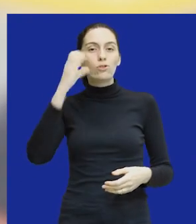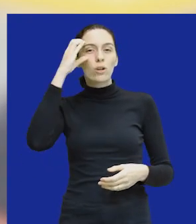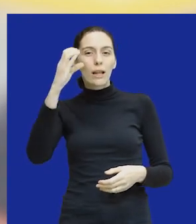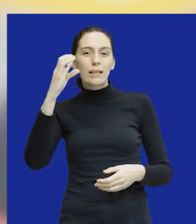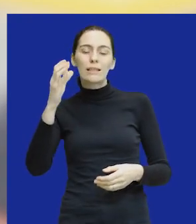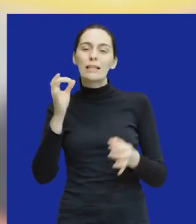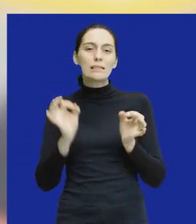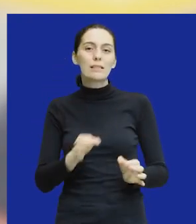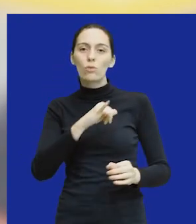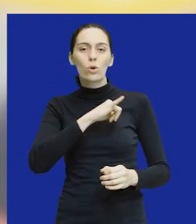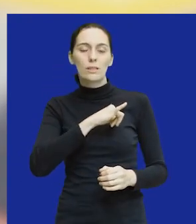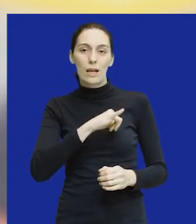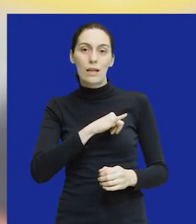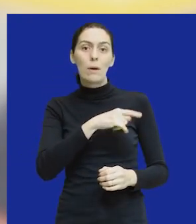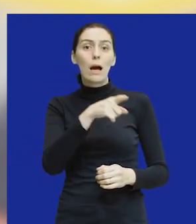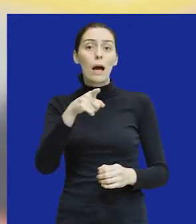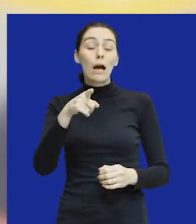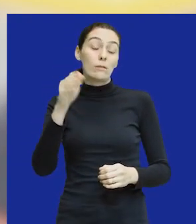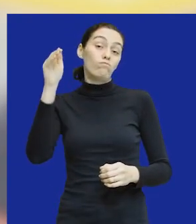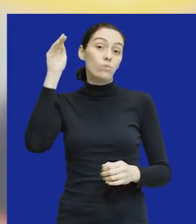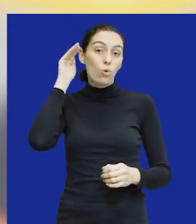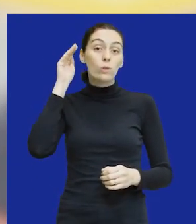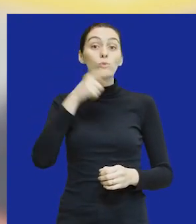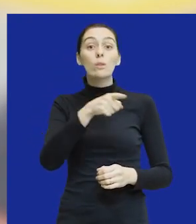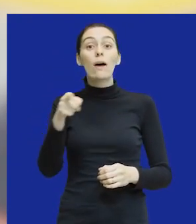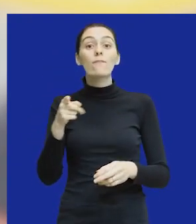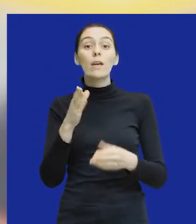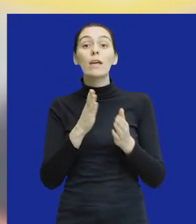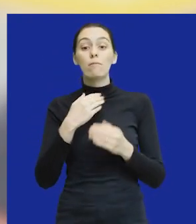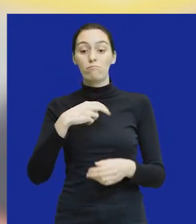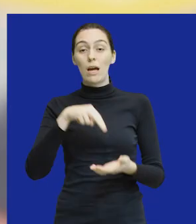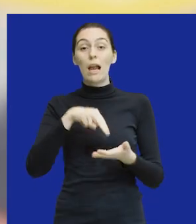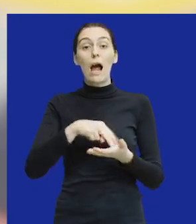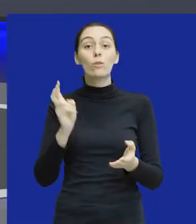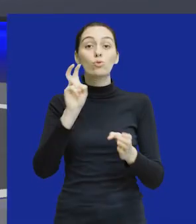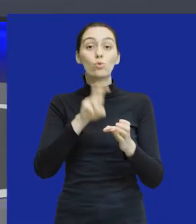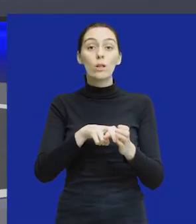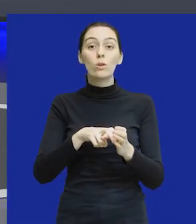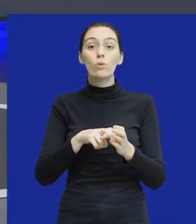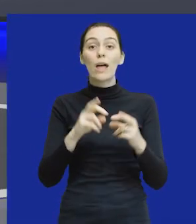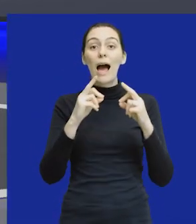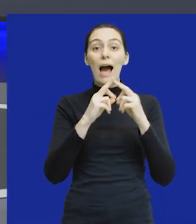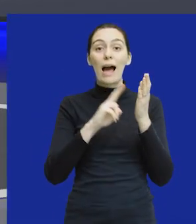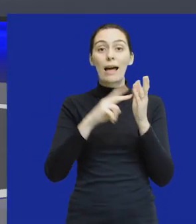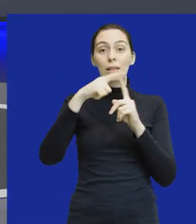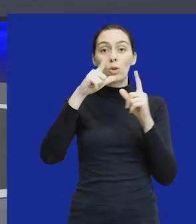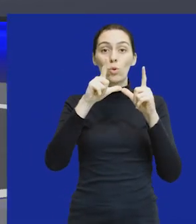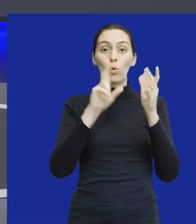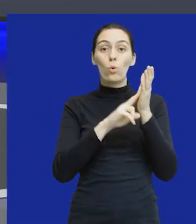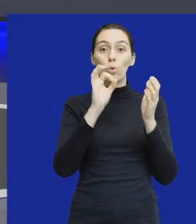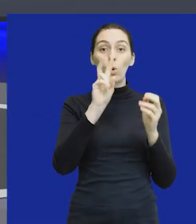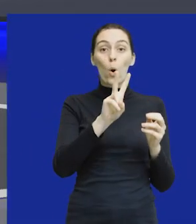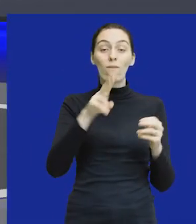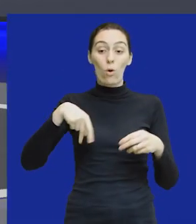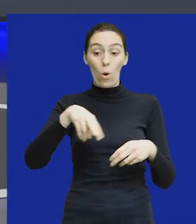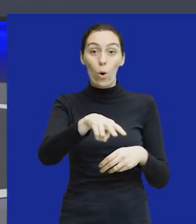zanima, čuli su preko medija da vi rado sudjelujete na Antunovskom hodu. Pa kako je to hodati s